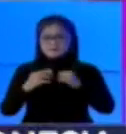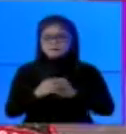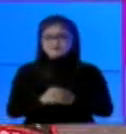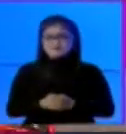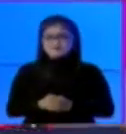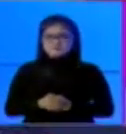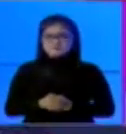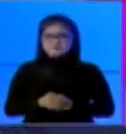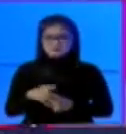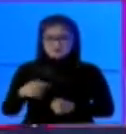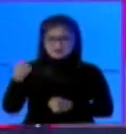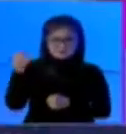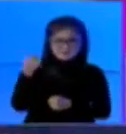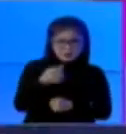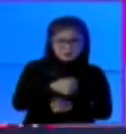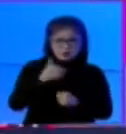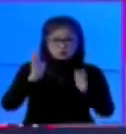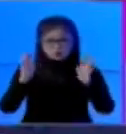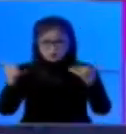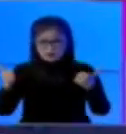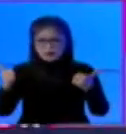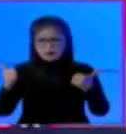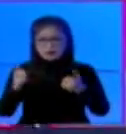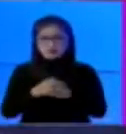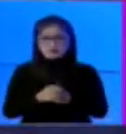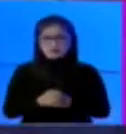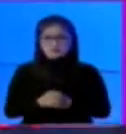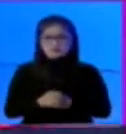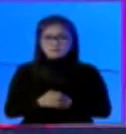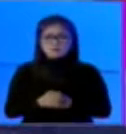kali pembayaran telah dilakukan, kemudian di